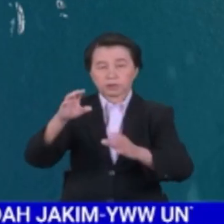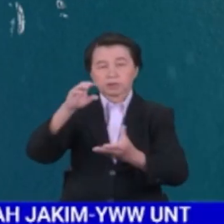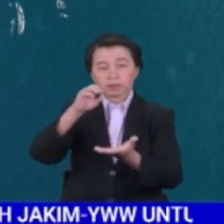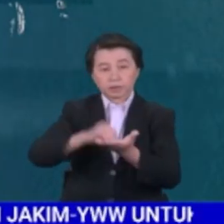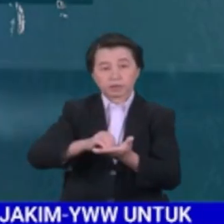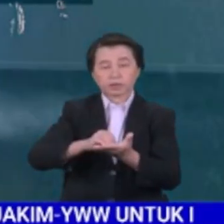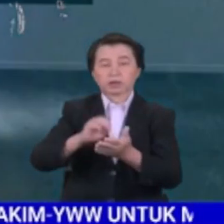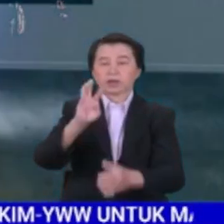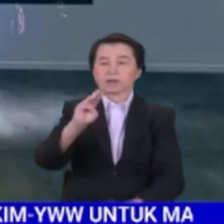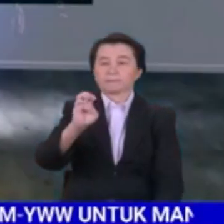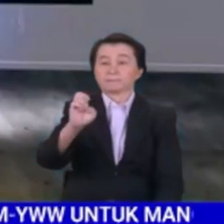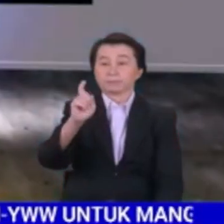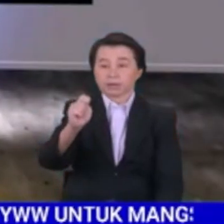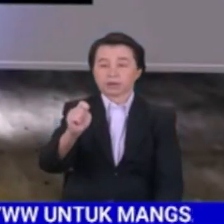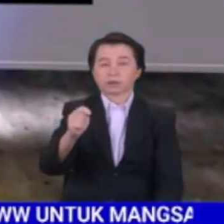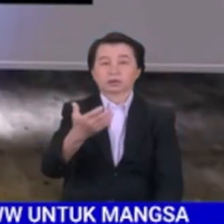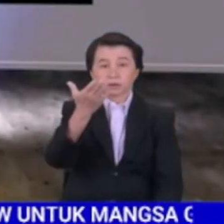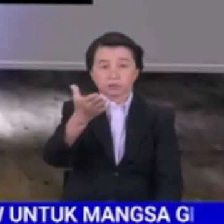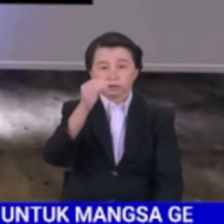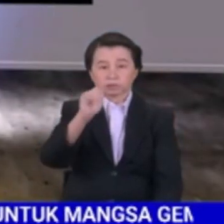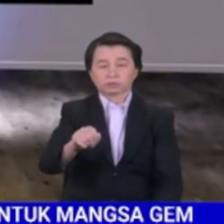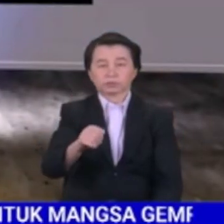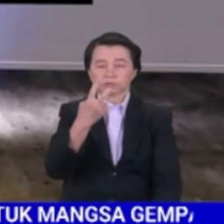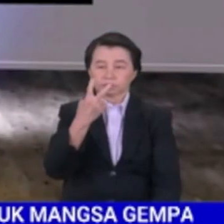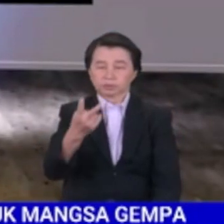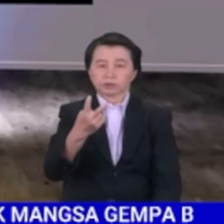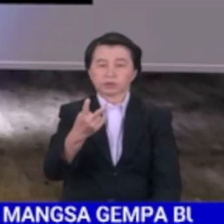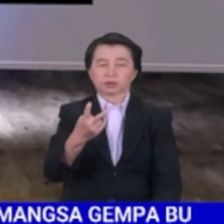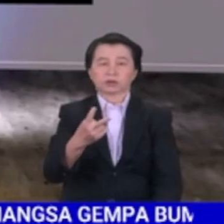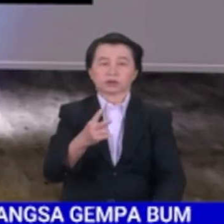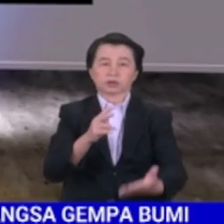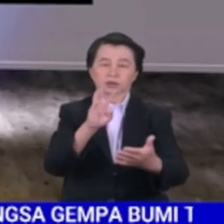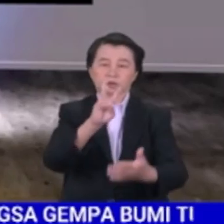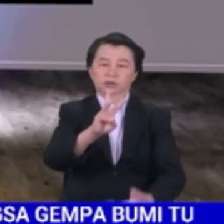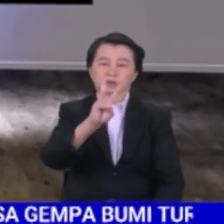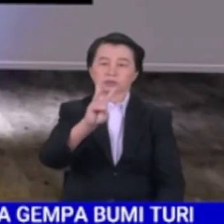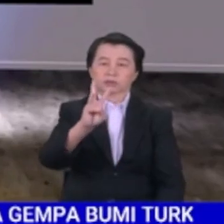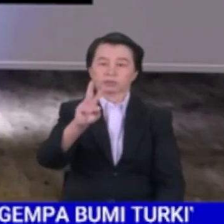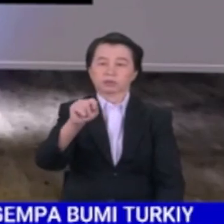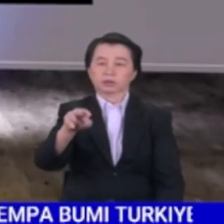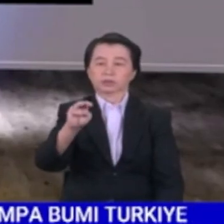Malaysia. Anda boleh terus layari laman sesawang kami di